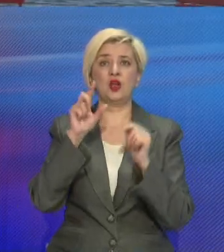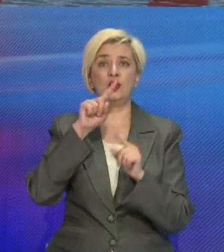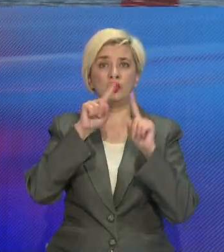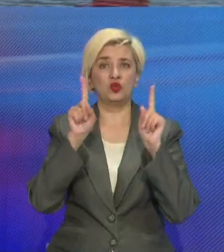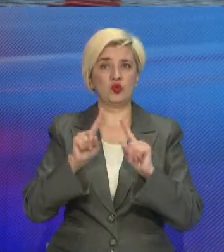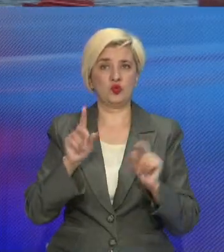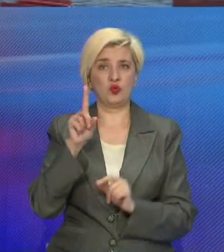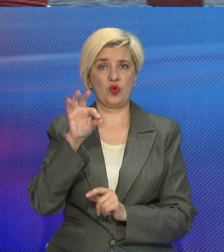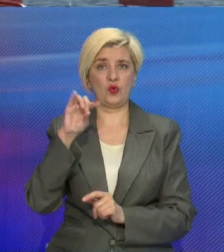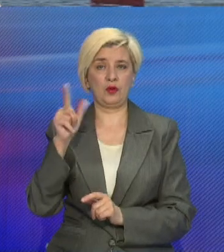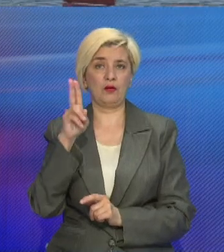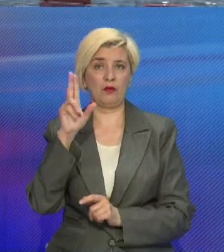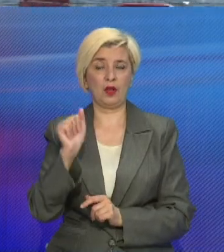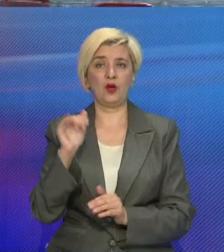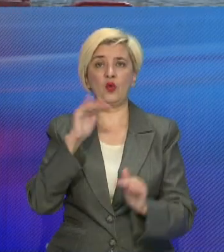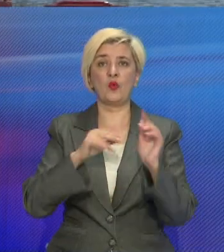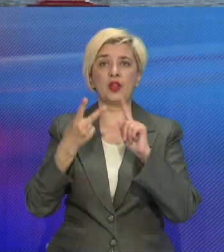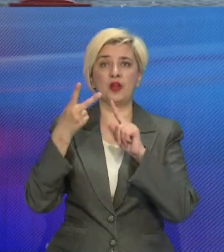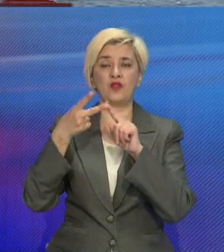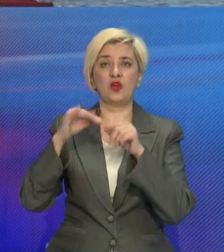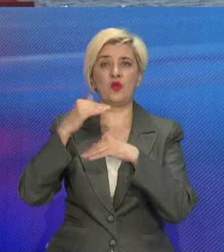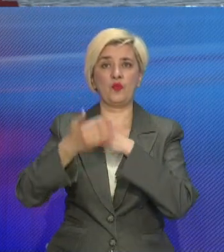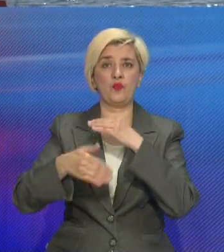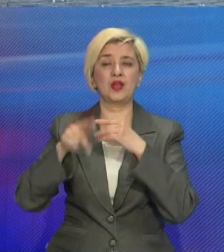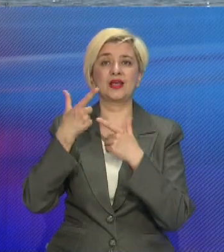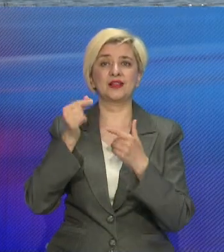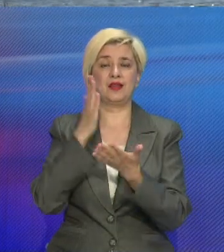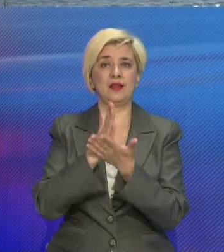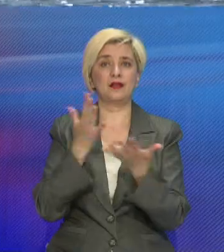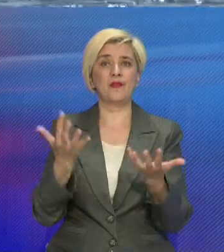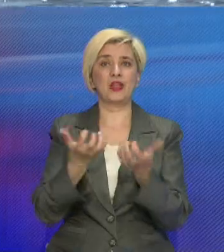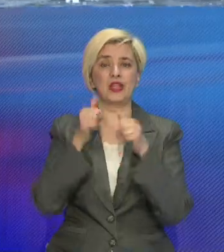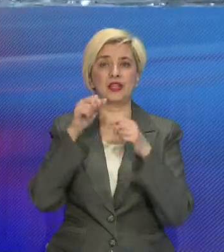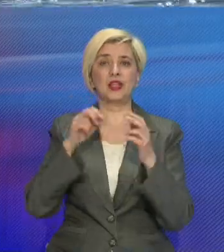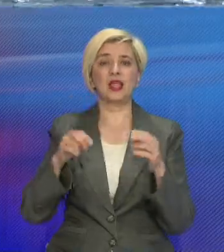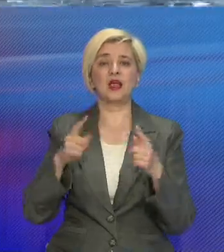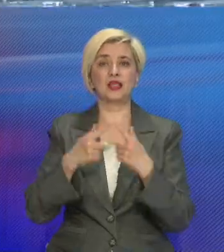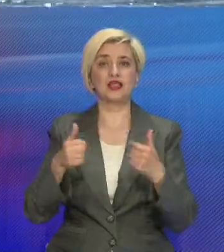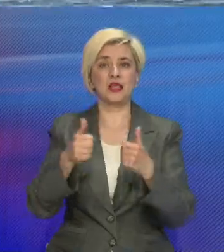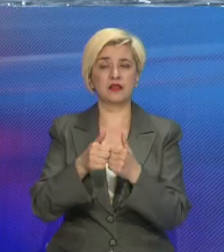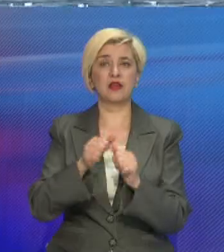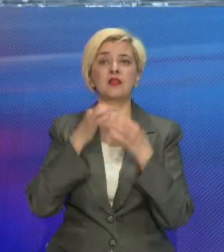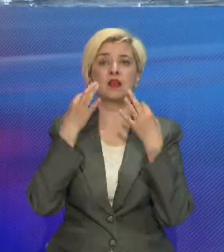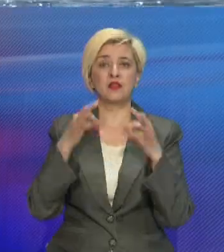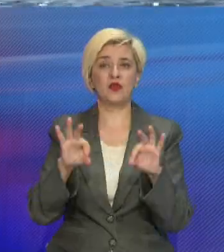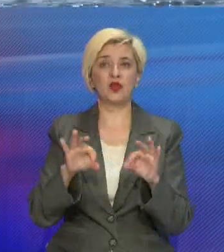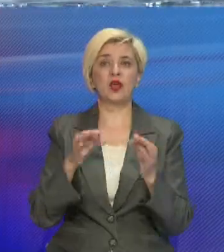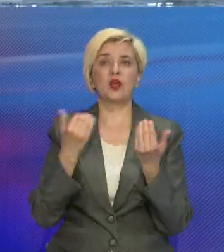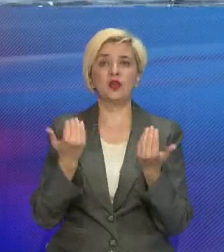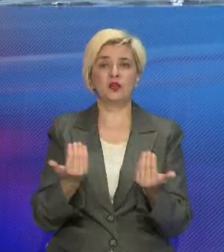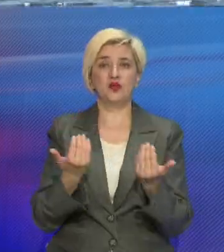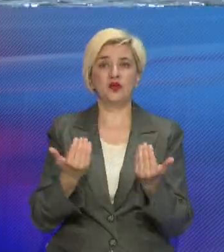беразе вадаёма, дзе знаходзіцца выратавальная станцыя, дазволена. Нагадаем, да сёлетняга купальнага сезона на Гродзеншчыне